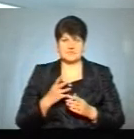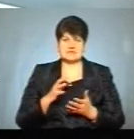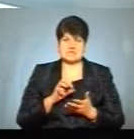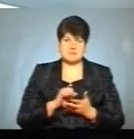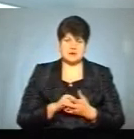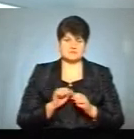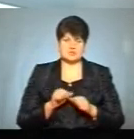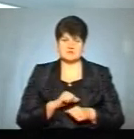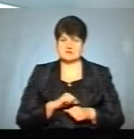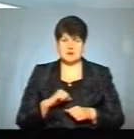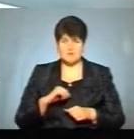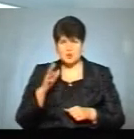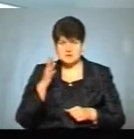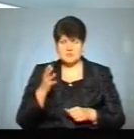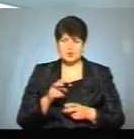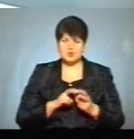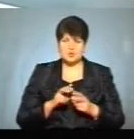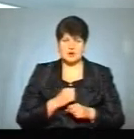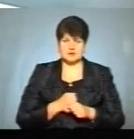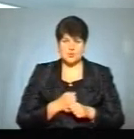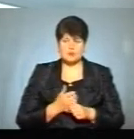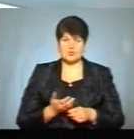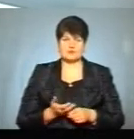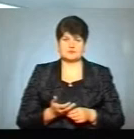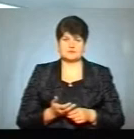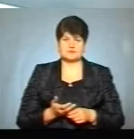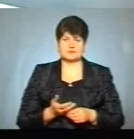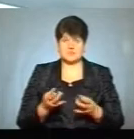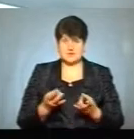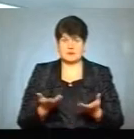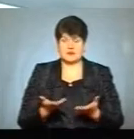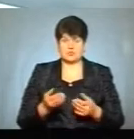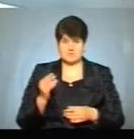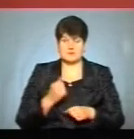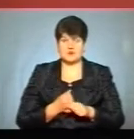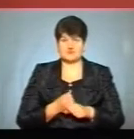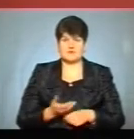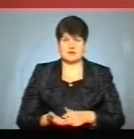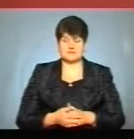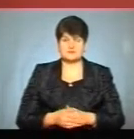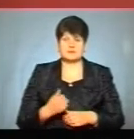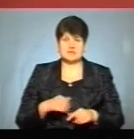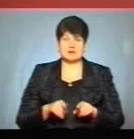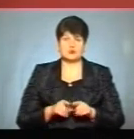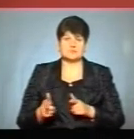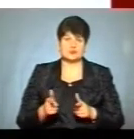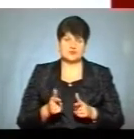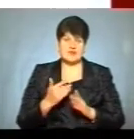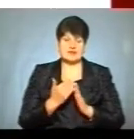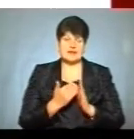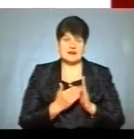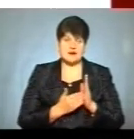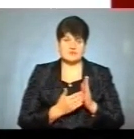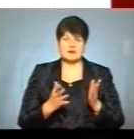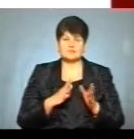можливо, навіть самоосвітою, десь шукати таку роботу, бо треба ж якось працювати. Ми також підготували графіку про те, які